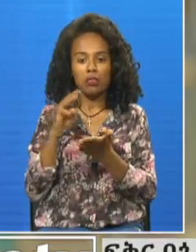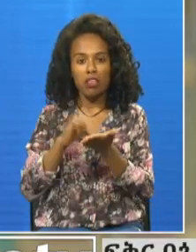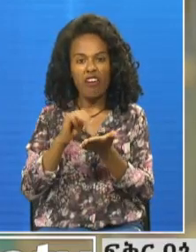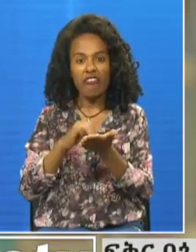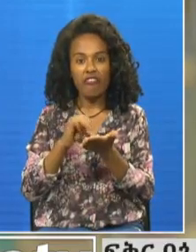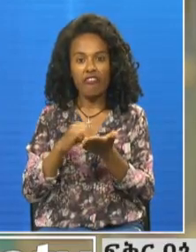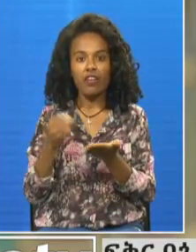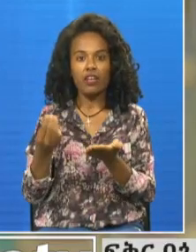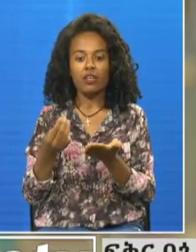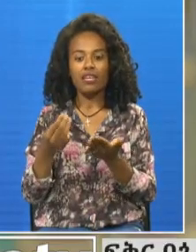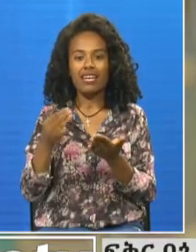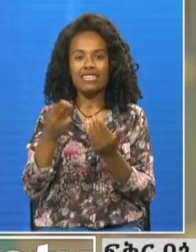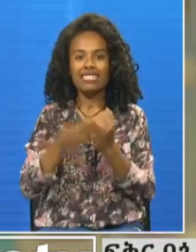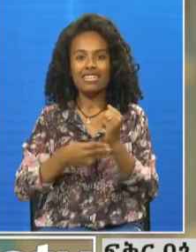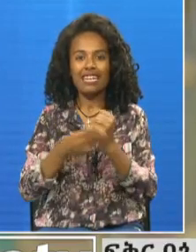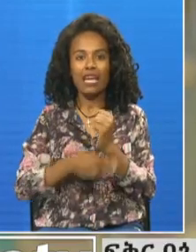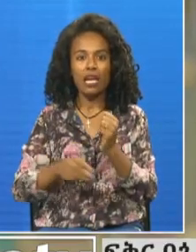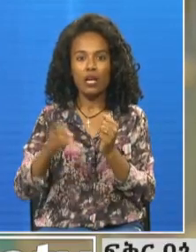ነው።